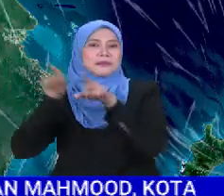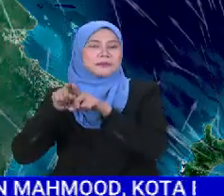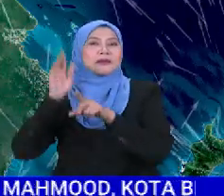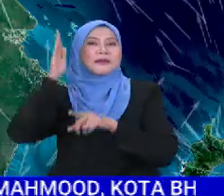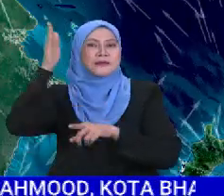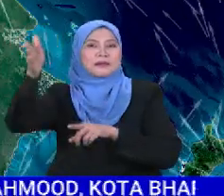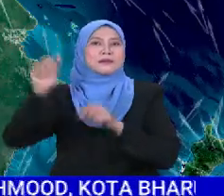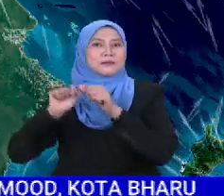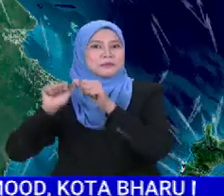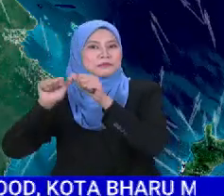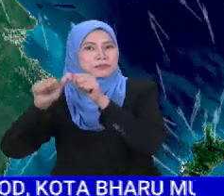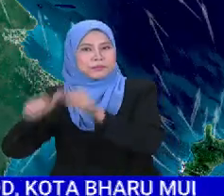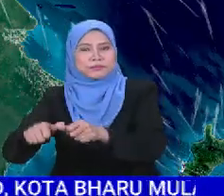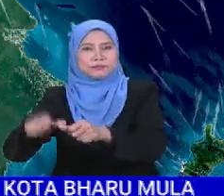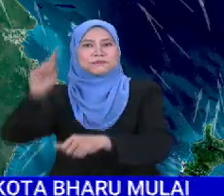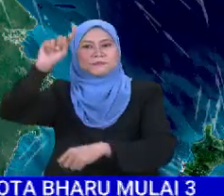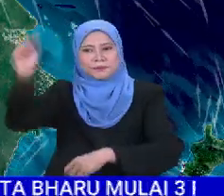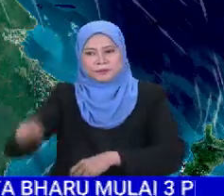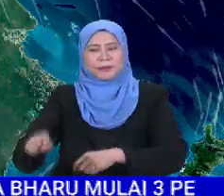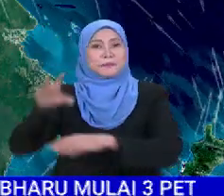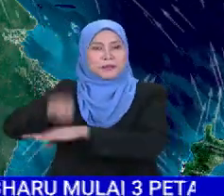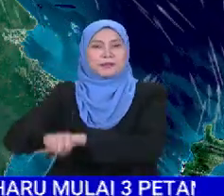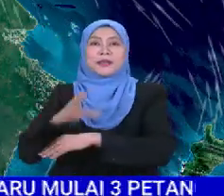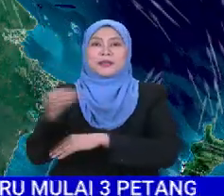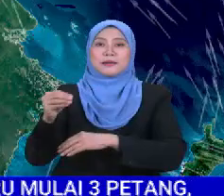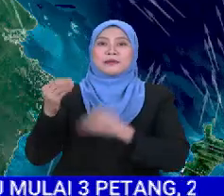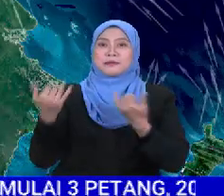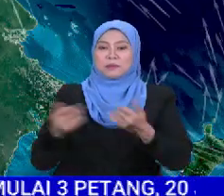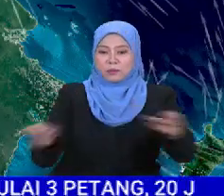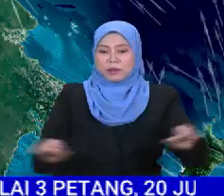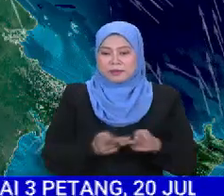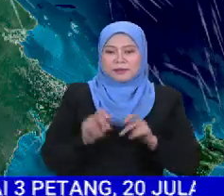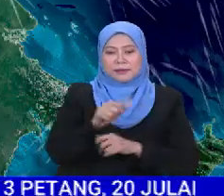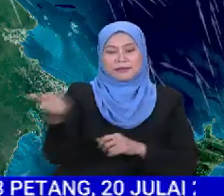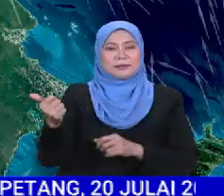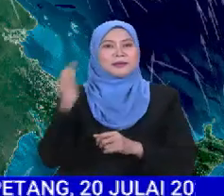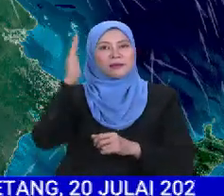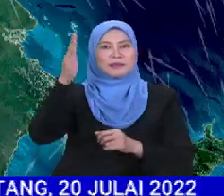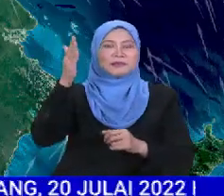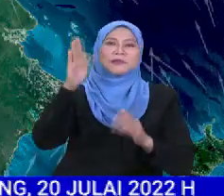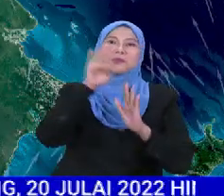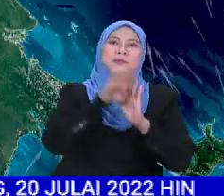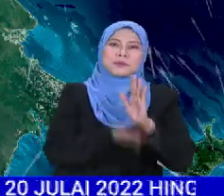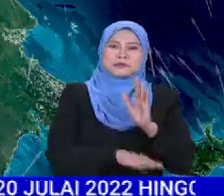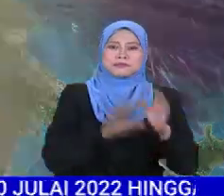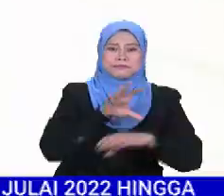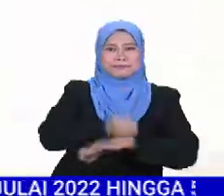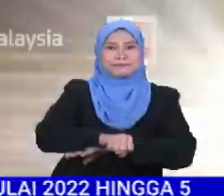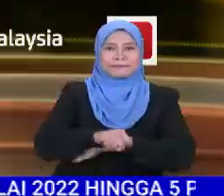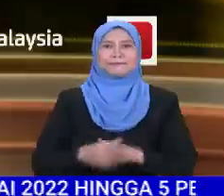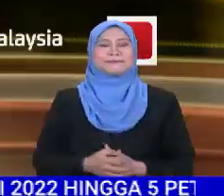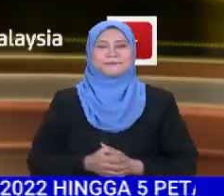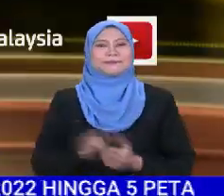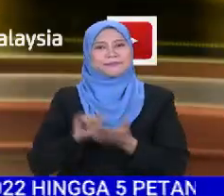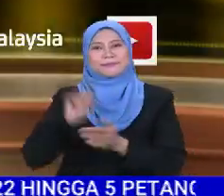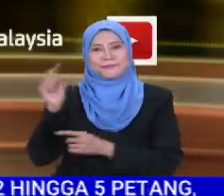dijangka akan berterusan sehingga ke lewat malam nanti. Manakala ribut petir untuk kawasan-kawasan lain dijangka akan reda menjelang awal malam.